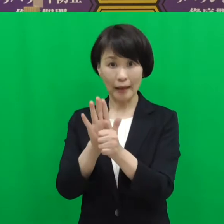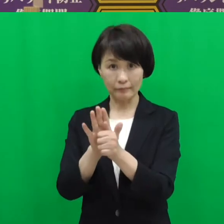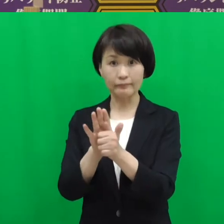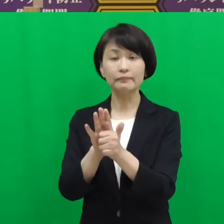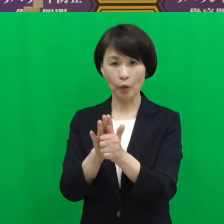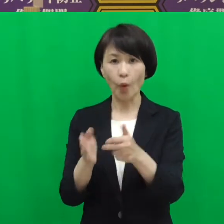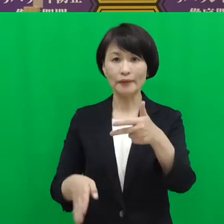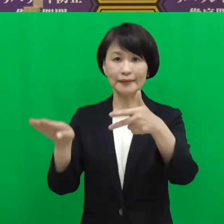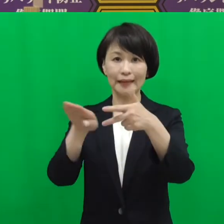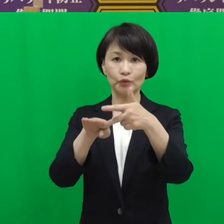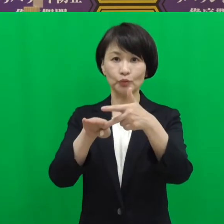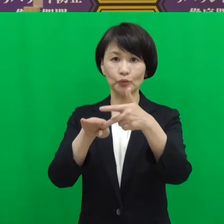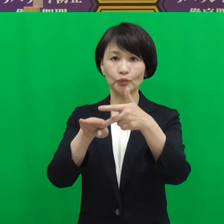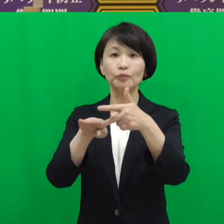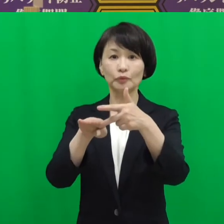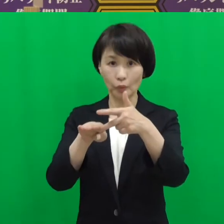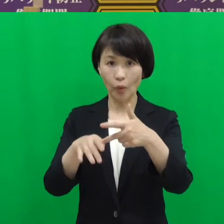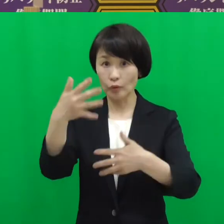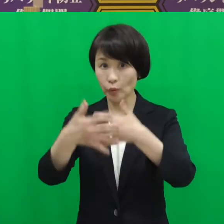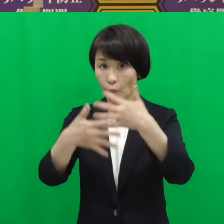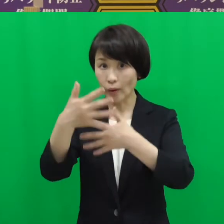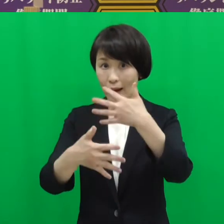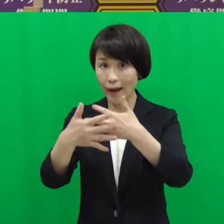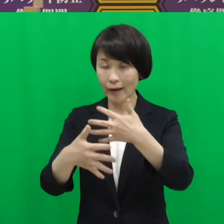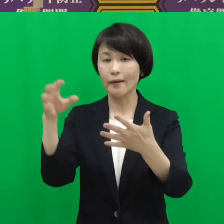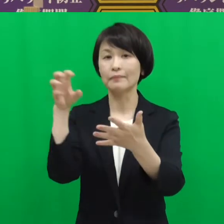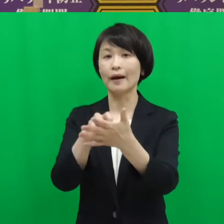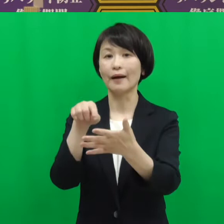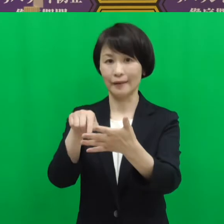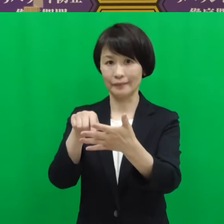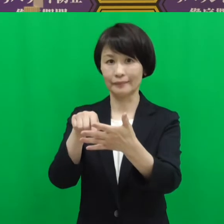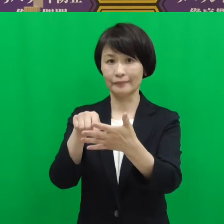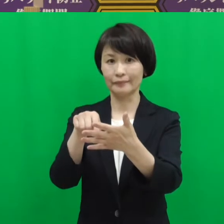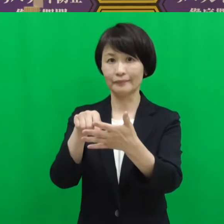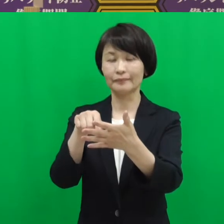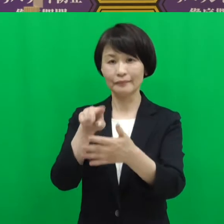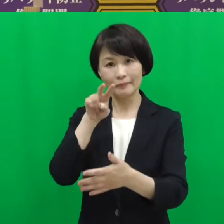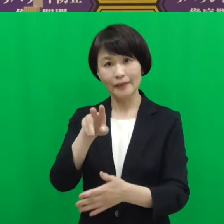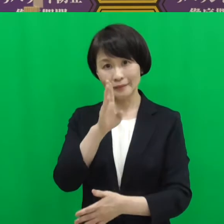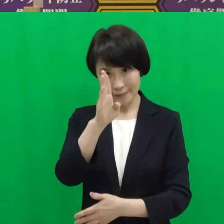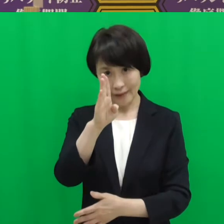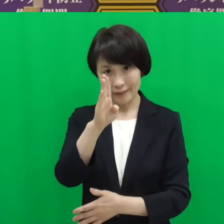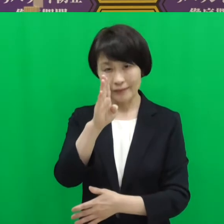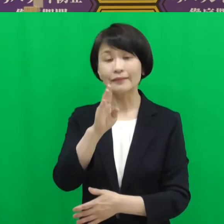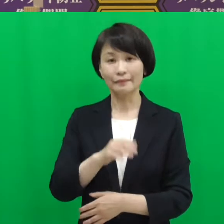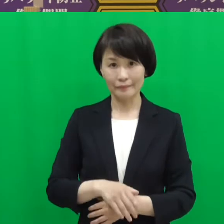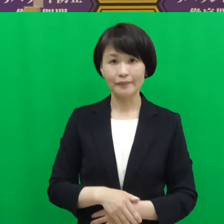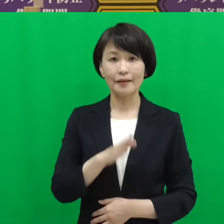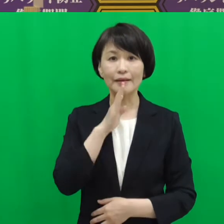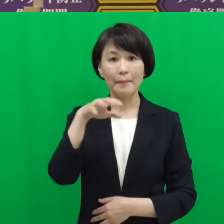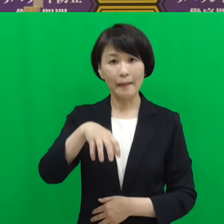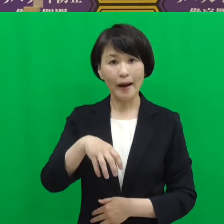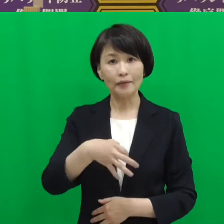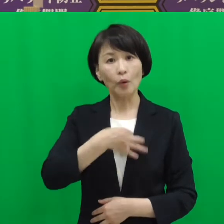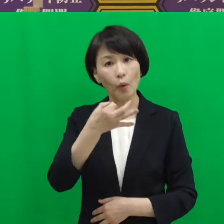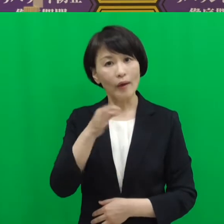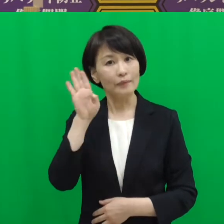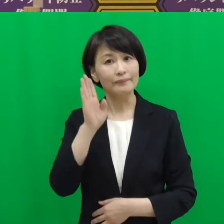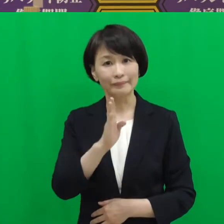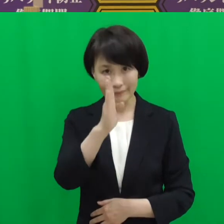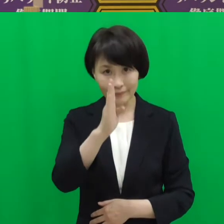施設へのインタビュー動画も掲載しております。ぜひ一度ご覧いただき、現場の生の声に触れていただきたいと思います